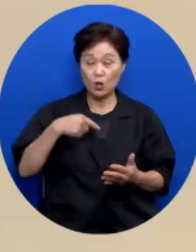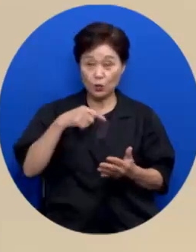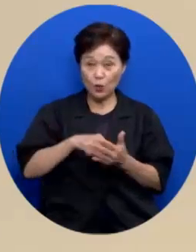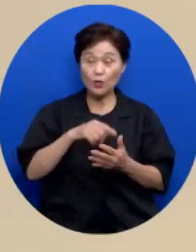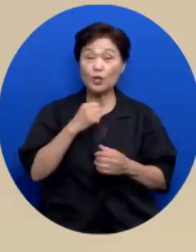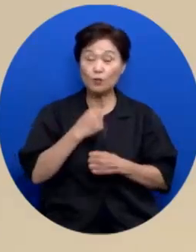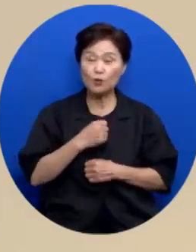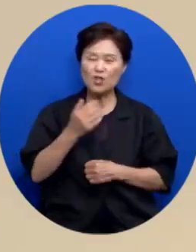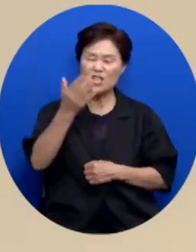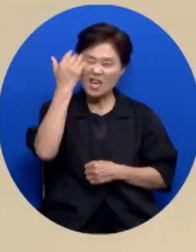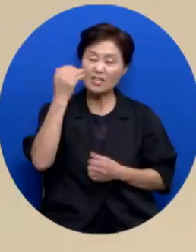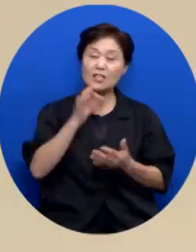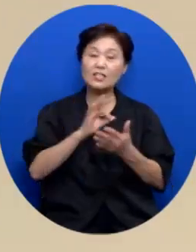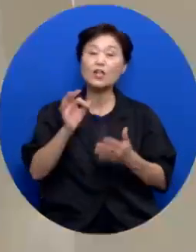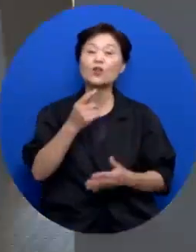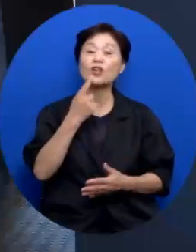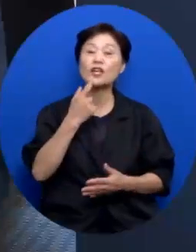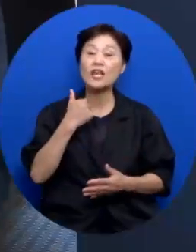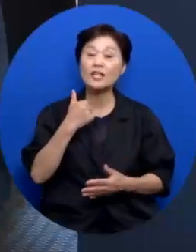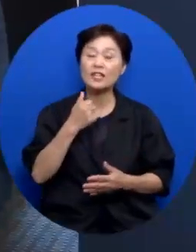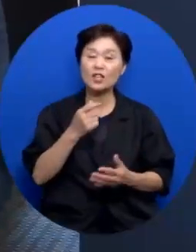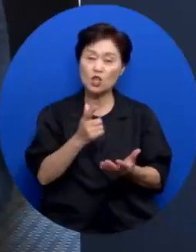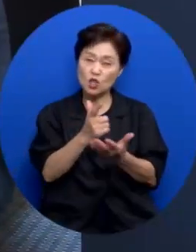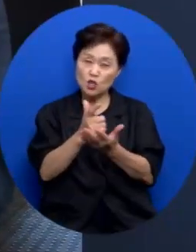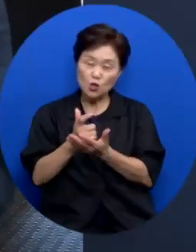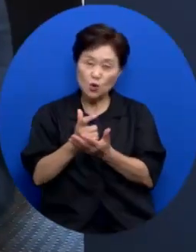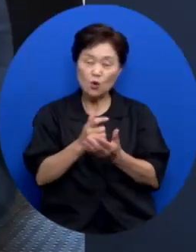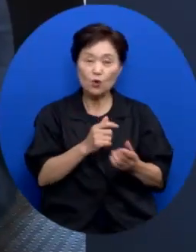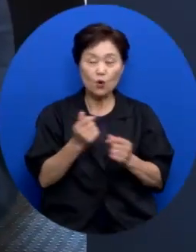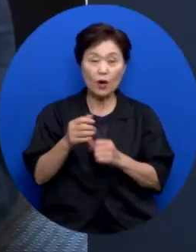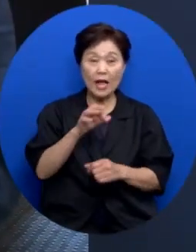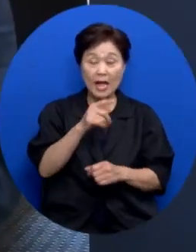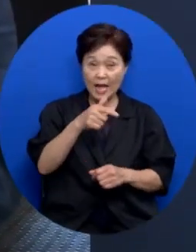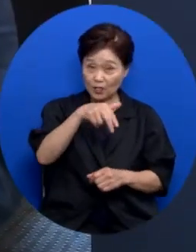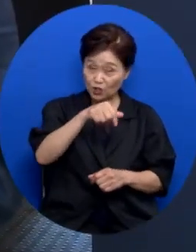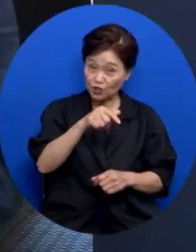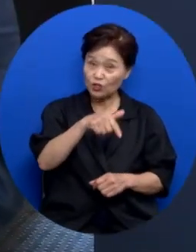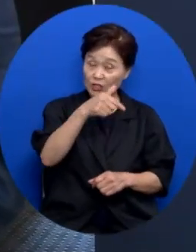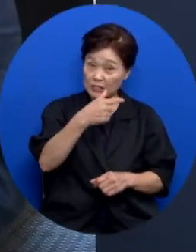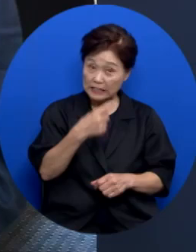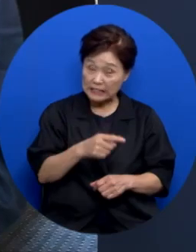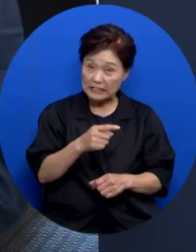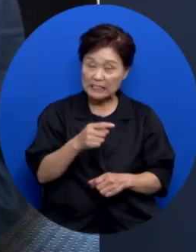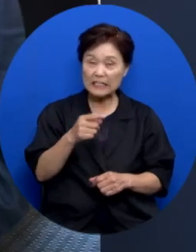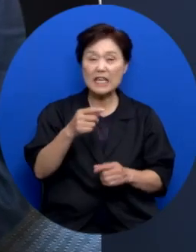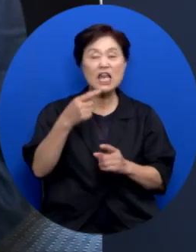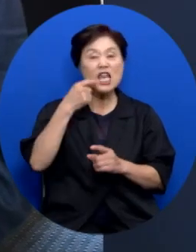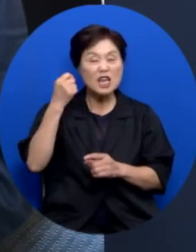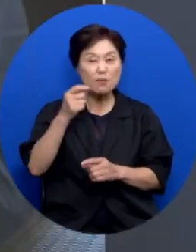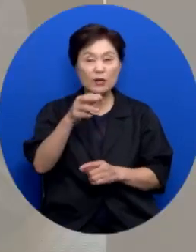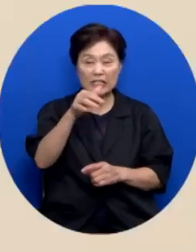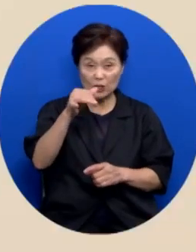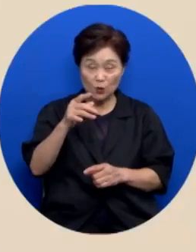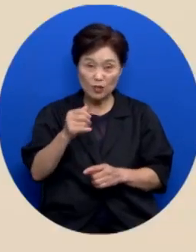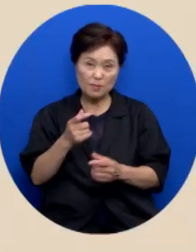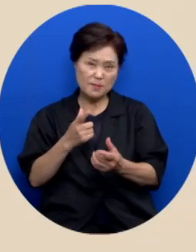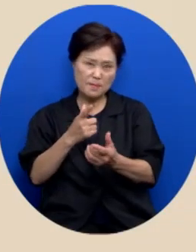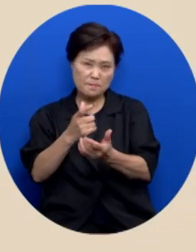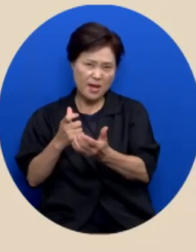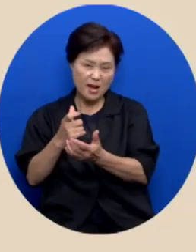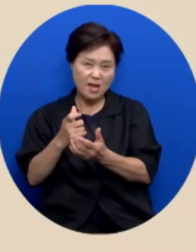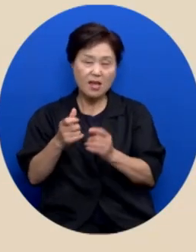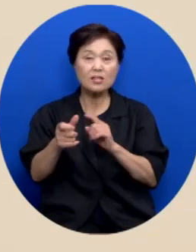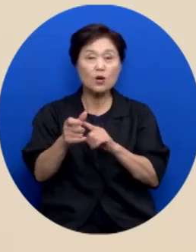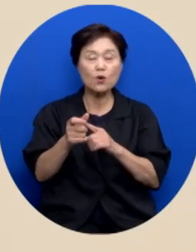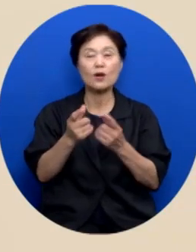사용했던 러시아제 모신나강 소총과 안중근이 이토히로부미를 저격할 때 사용했던 권총과